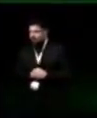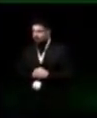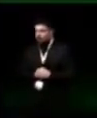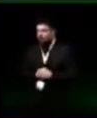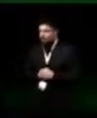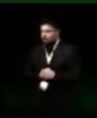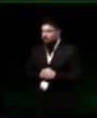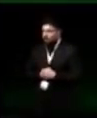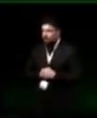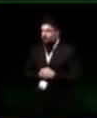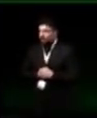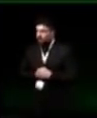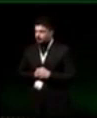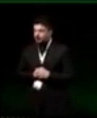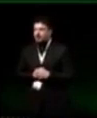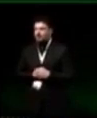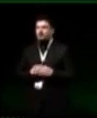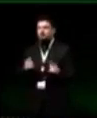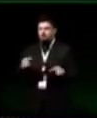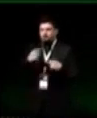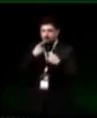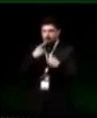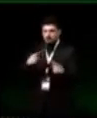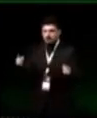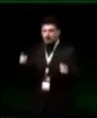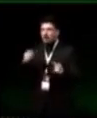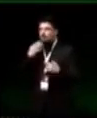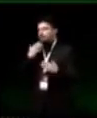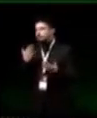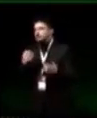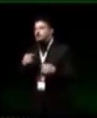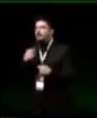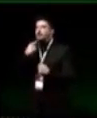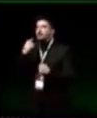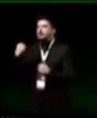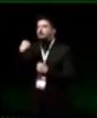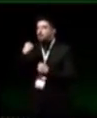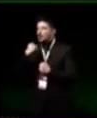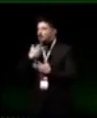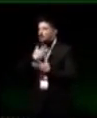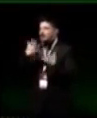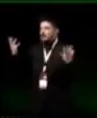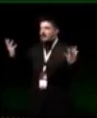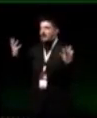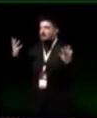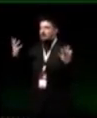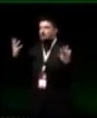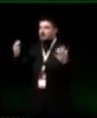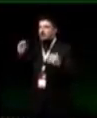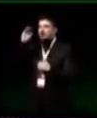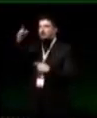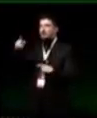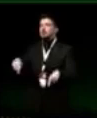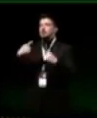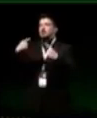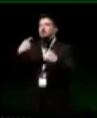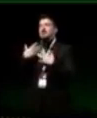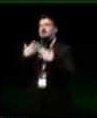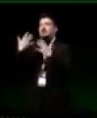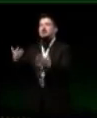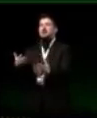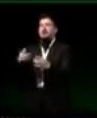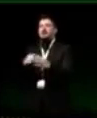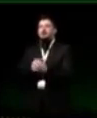E mentre diciamo questo, permettetemi di dire con forza parole chiare sul futuro della sfida per i prossimi 10 anni.